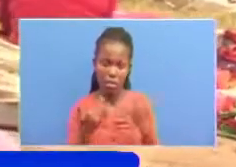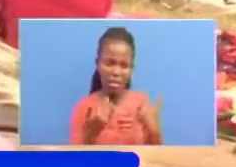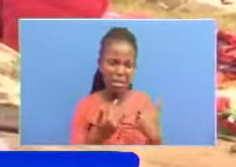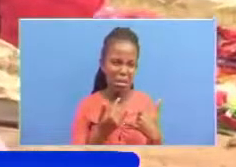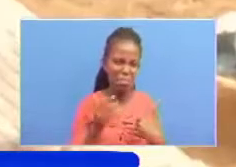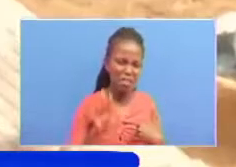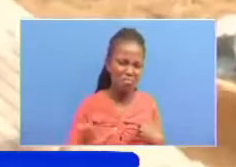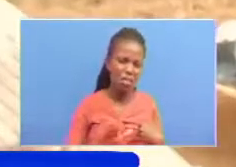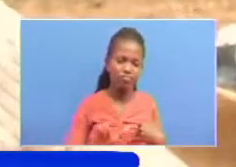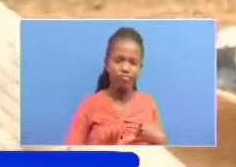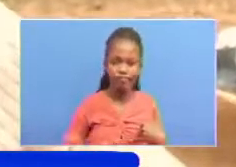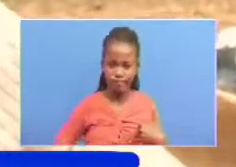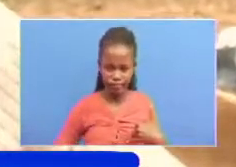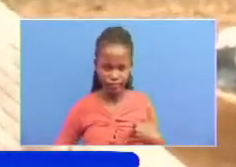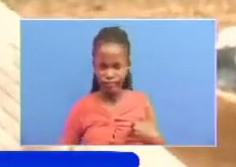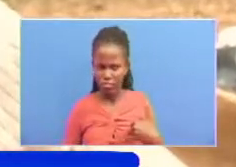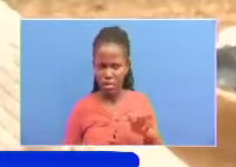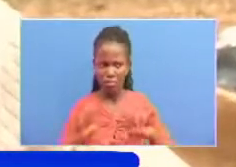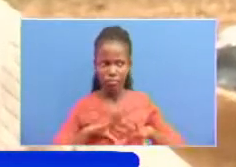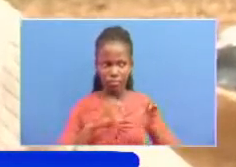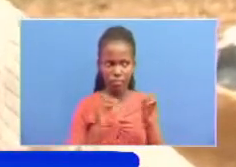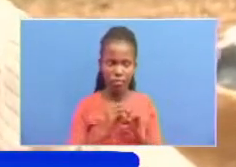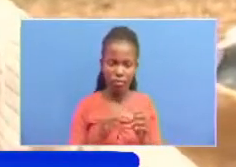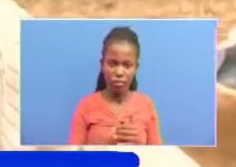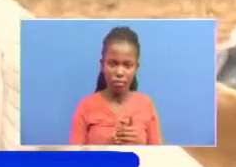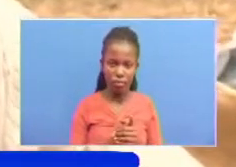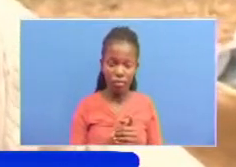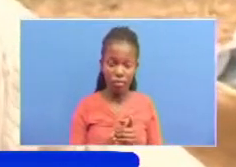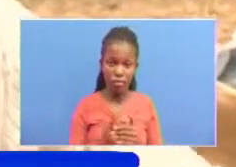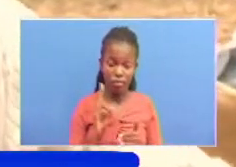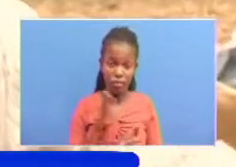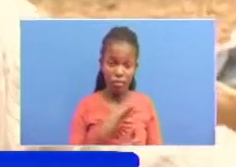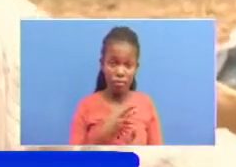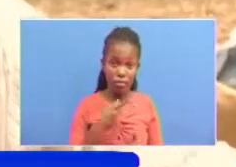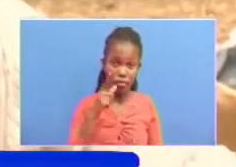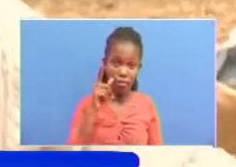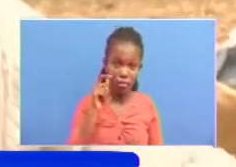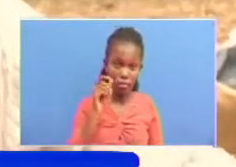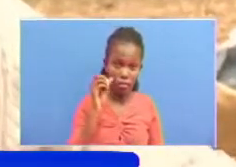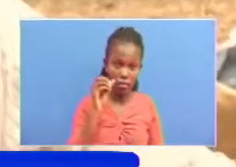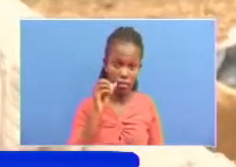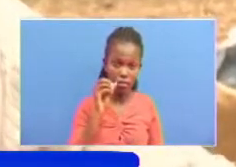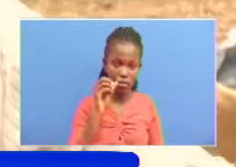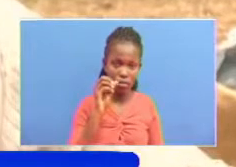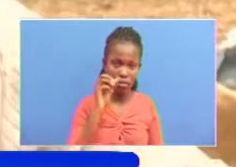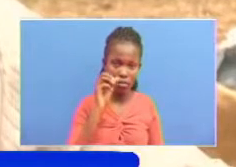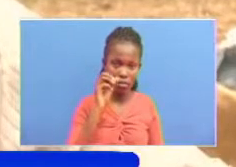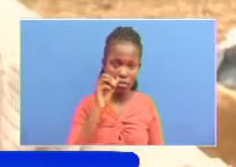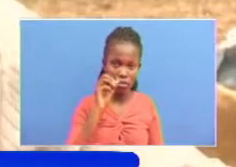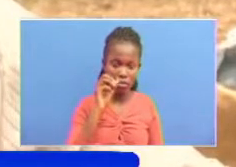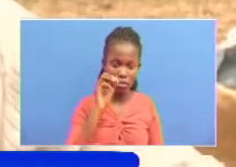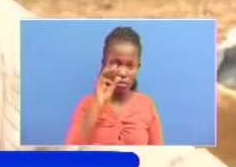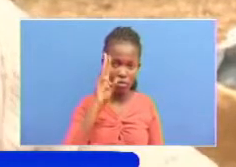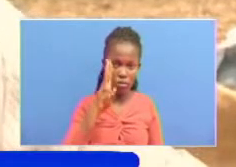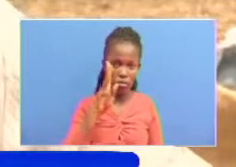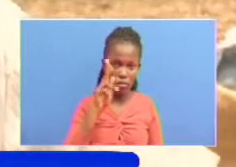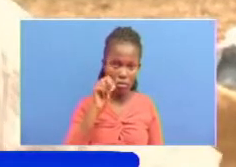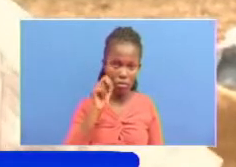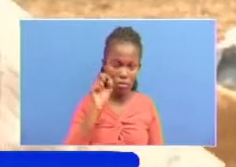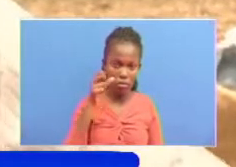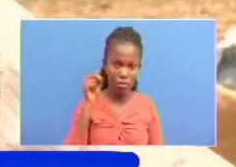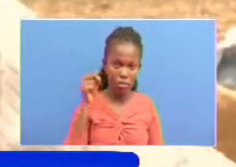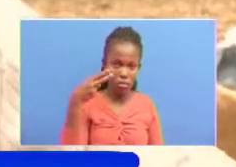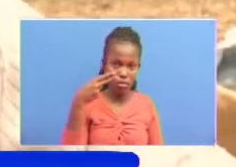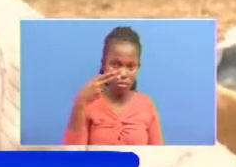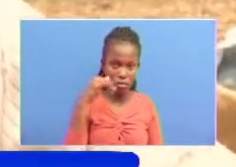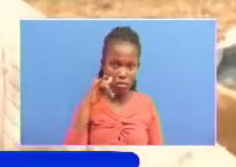minini. Hivya kanduma biyasala maa ba taunishibu kiwanza niti yu kulia edo eba tona kana kanzu etuwa keni